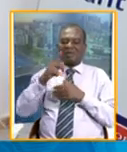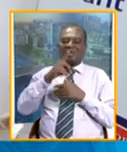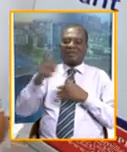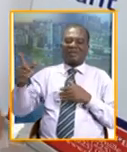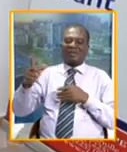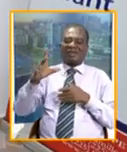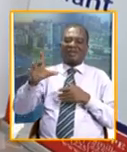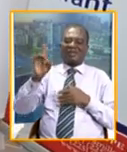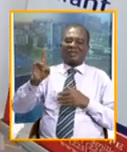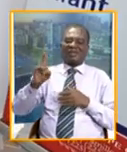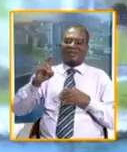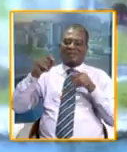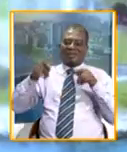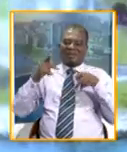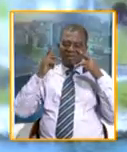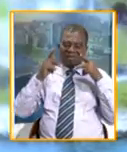137e sourire.